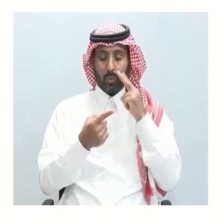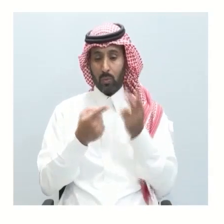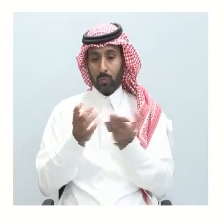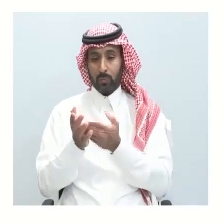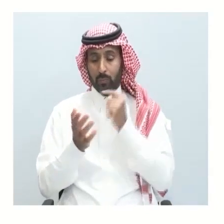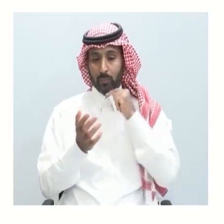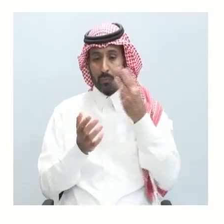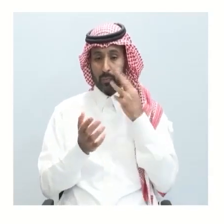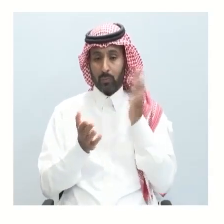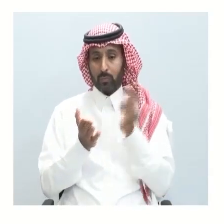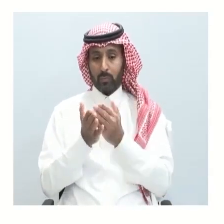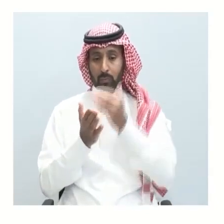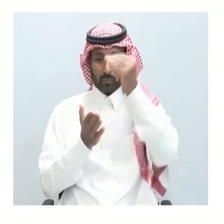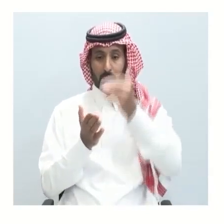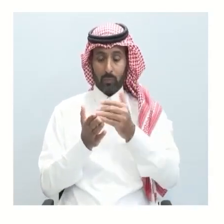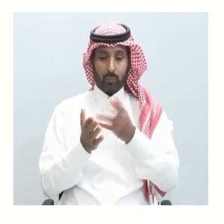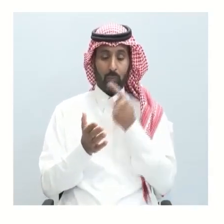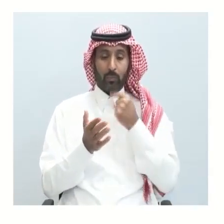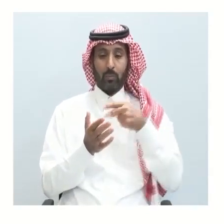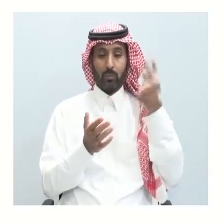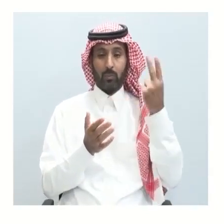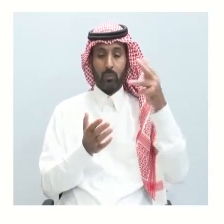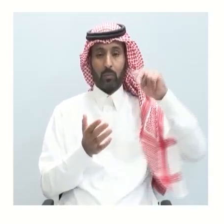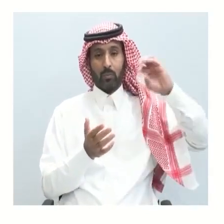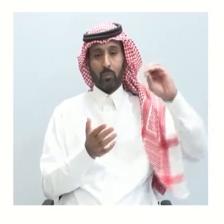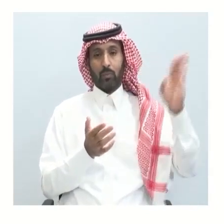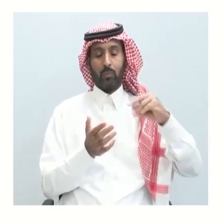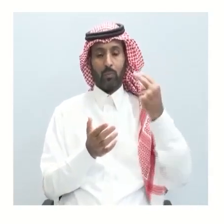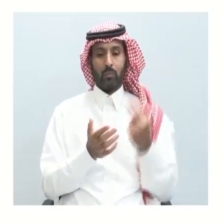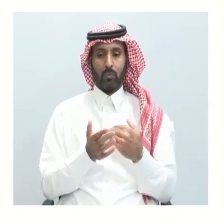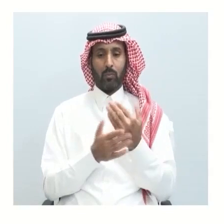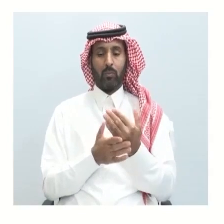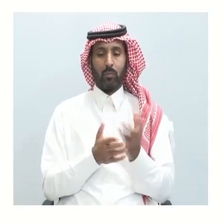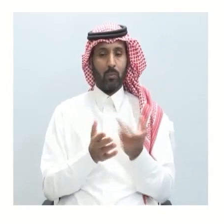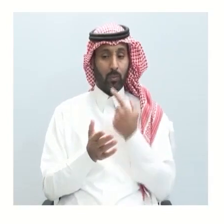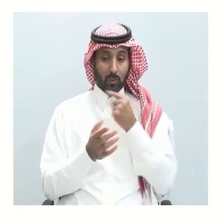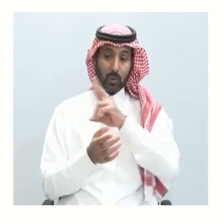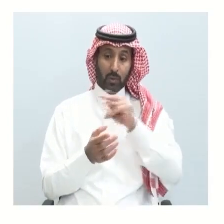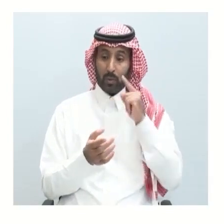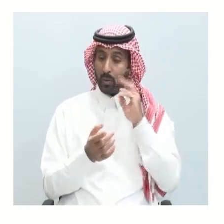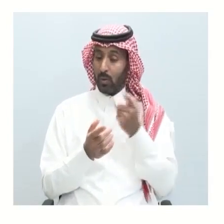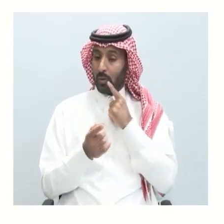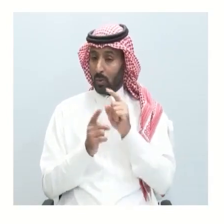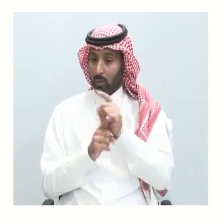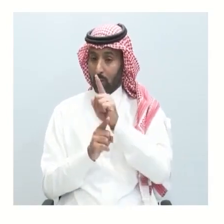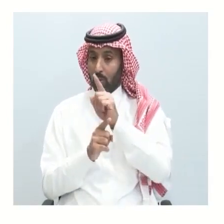النيتروجين مع أعطاني الناتج ثنائي أكسيد النيتروجين. هل هو في حالة أنه